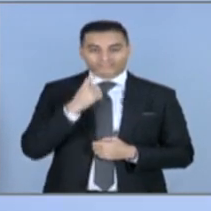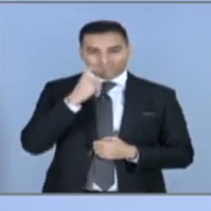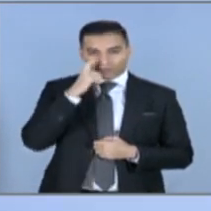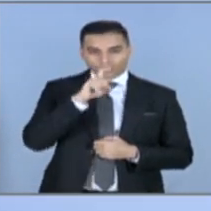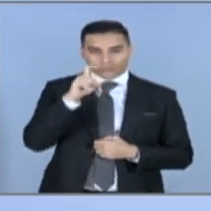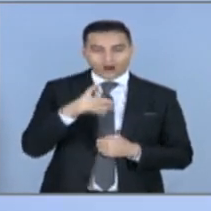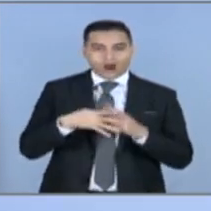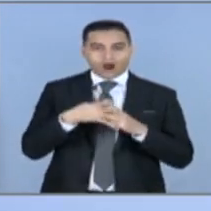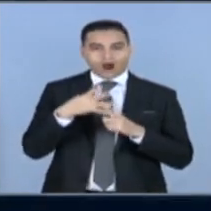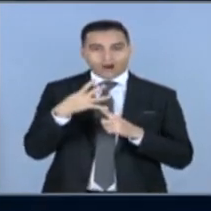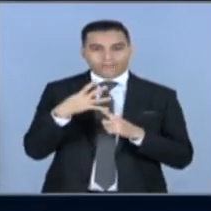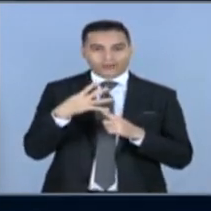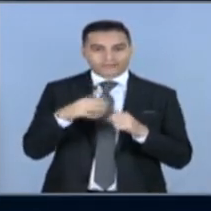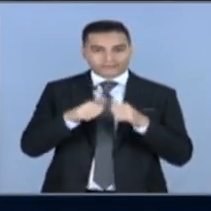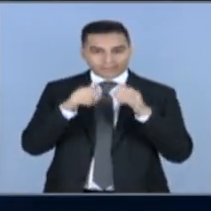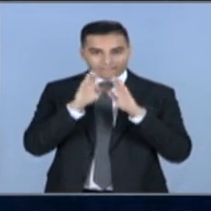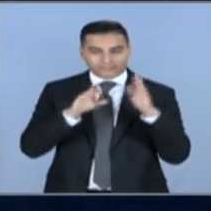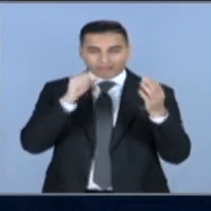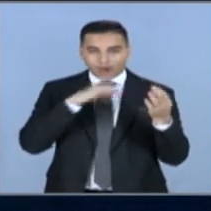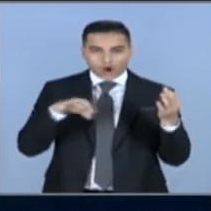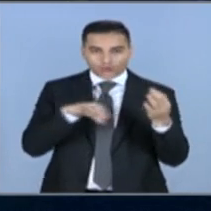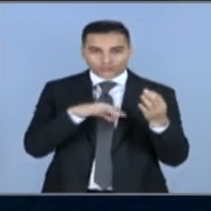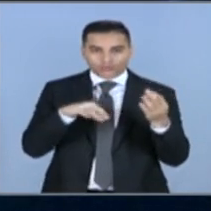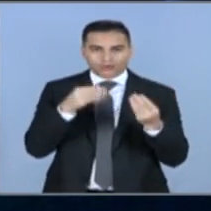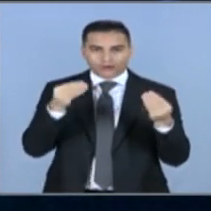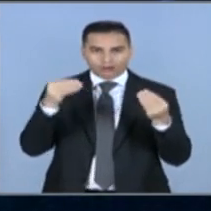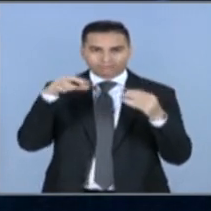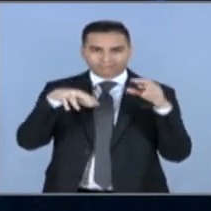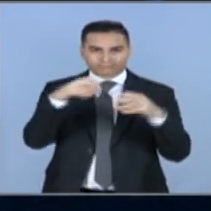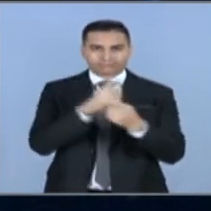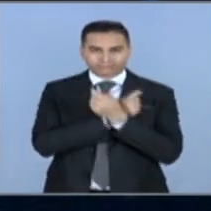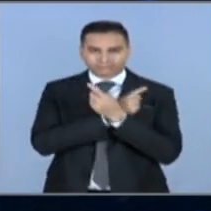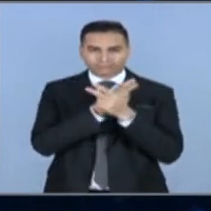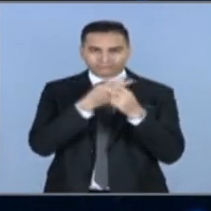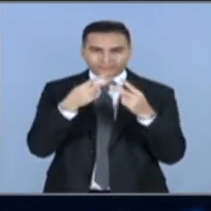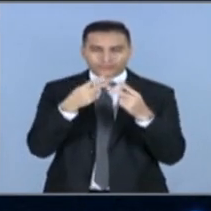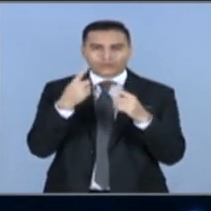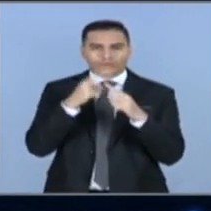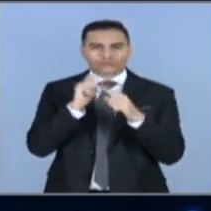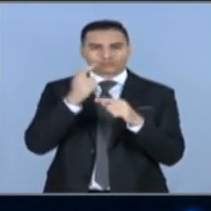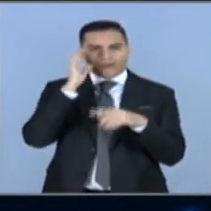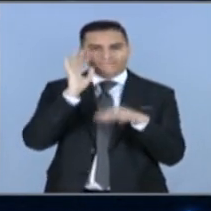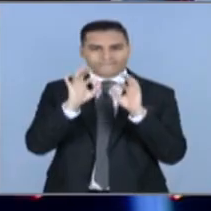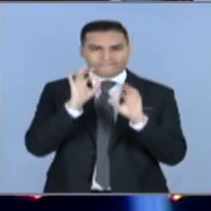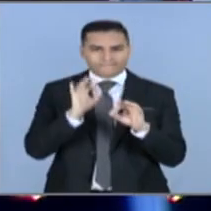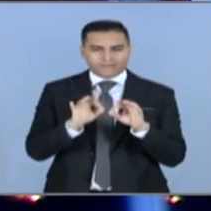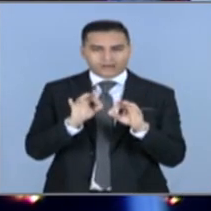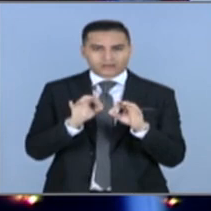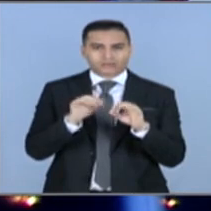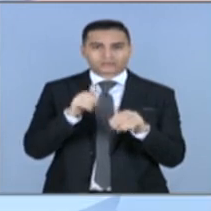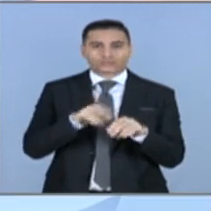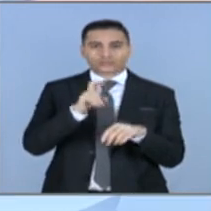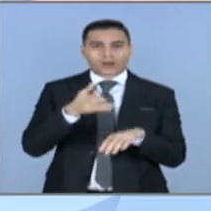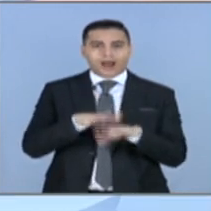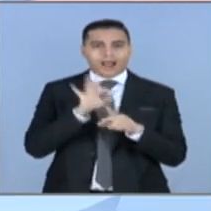فقرة الفنون، أربع أسئلة، سينما ومسرح، أغاني موسيقى، لوحات ومعالم، وسرعة البديهة.